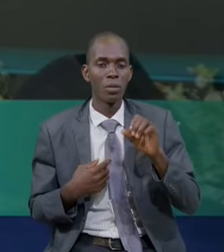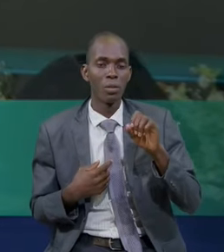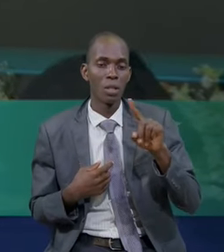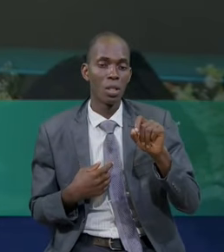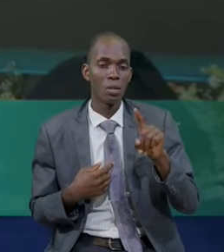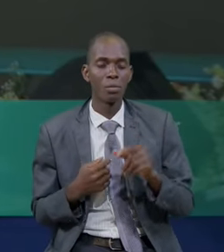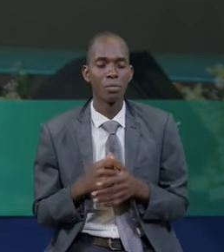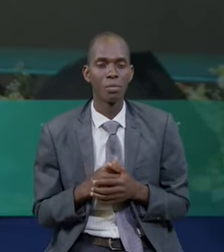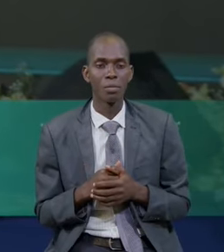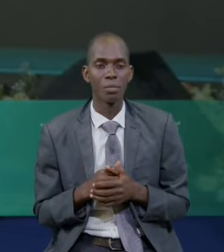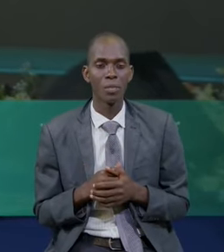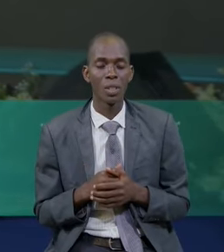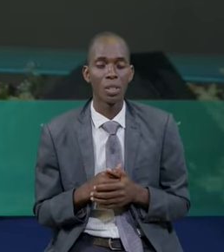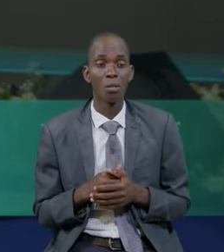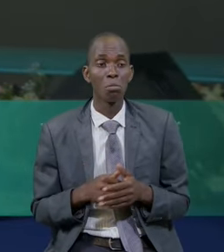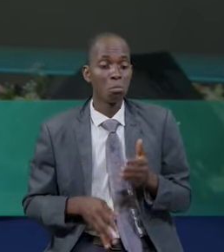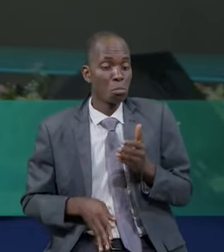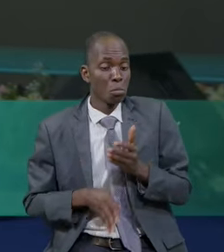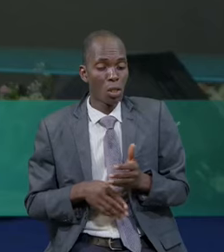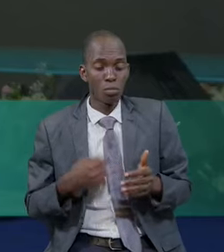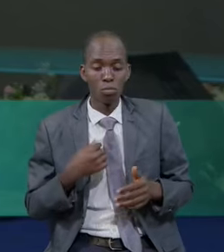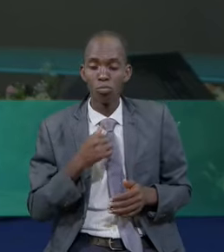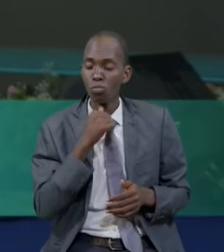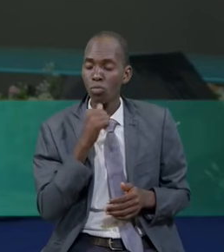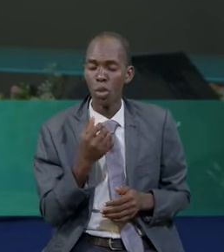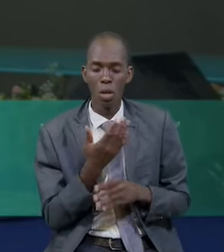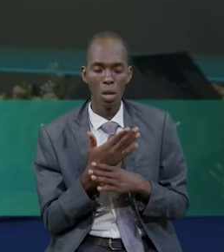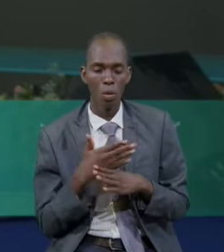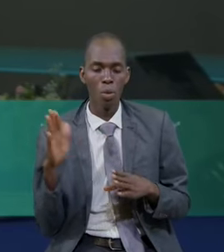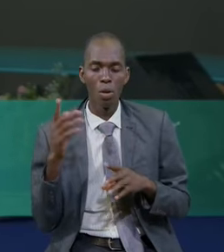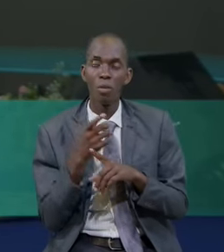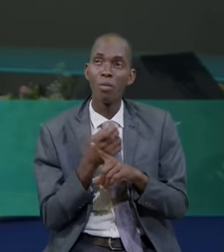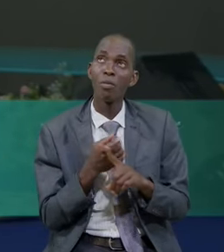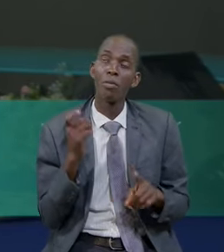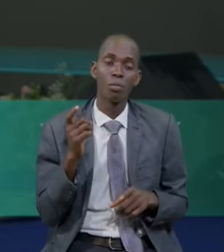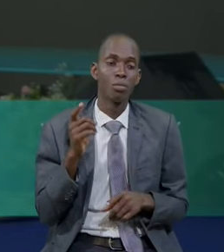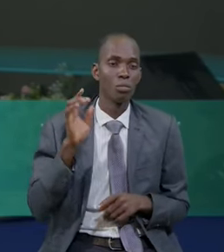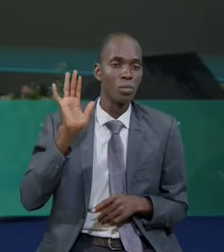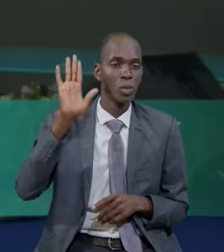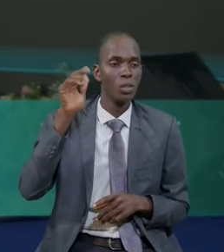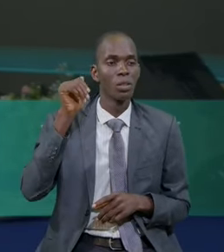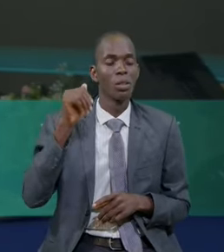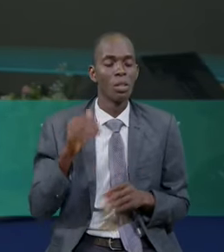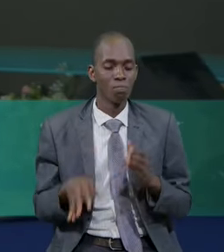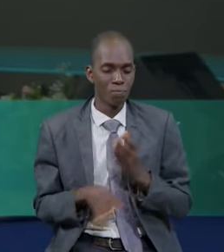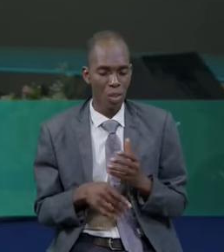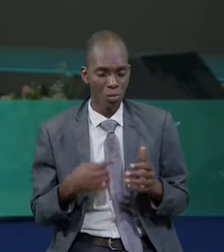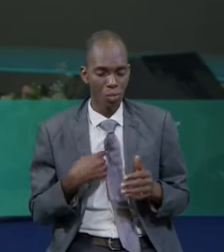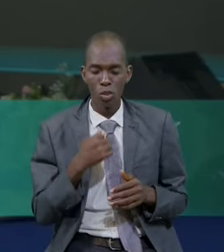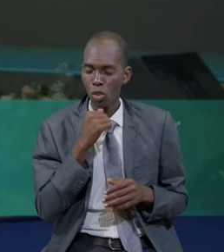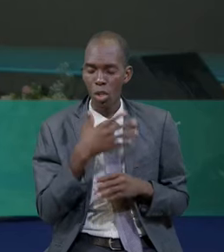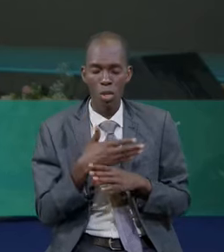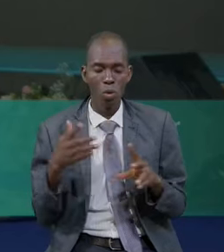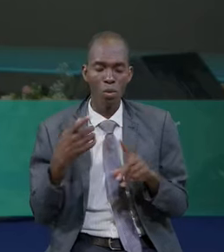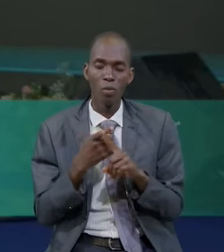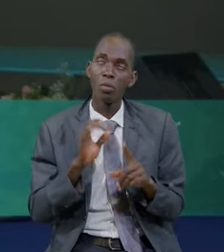Verset 12 et 13 maintenant. Psaume 51, 12. Nous sommes au verset 13 maintenant. Ne me rejette pas loin de ta face. Ne me retire pas ton Esprit